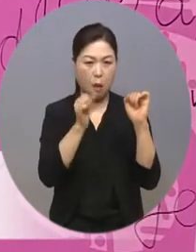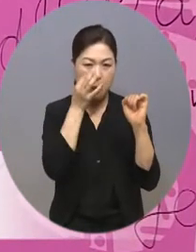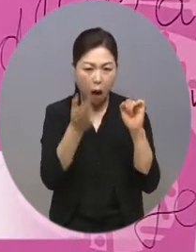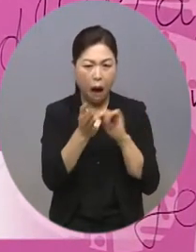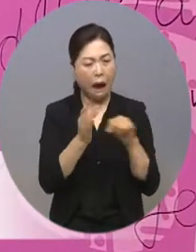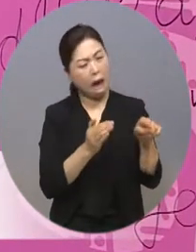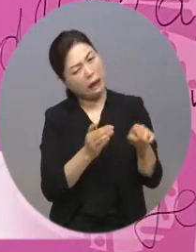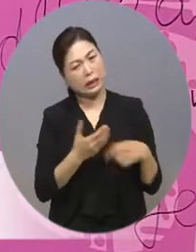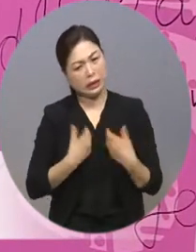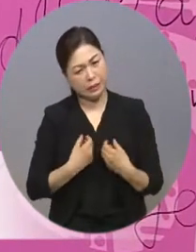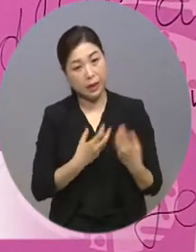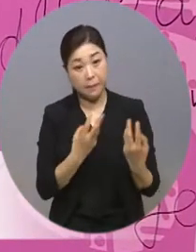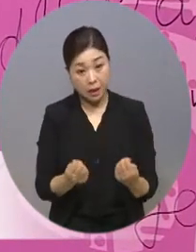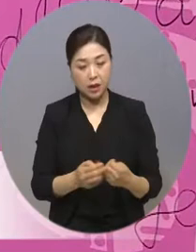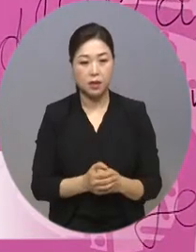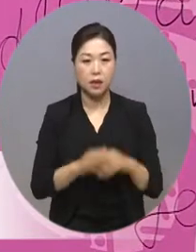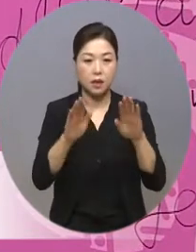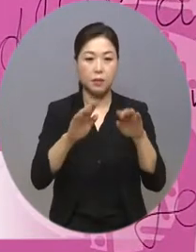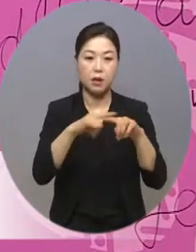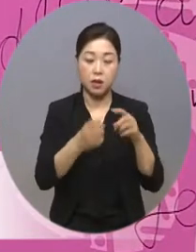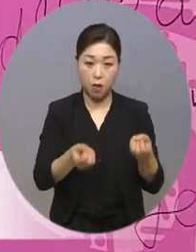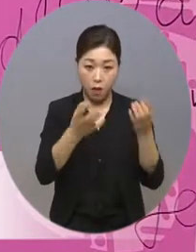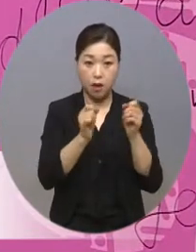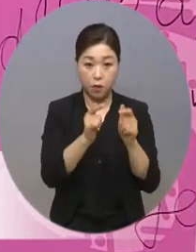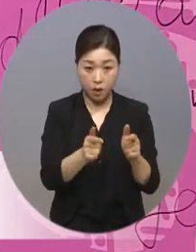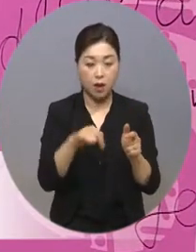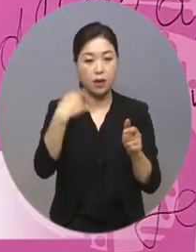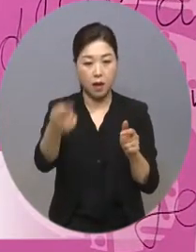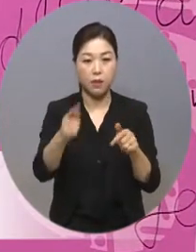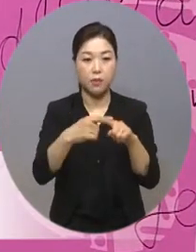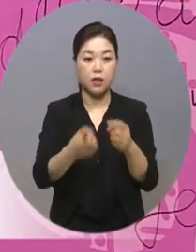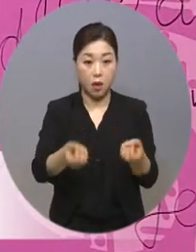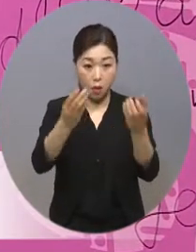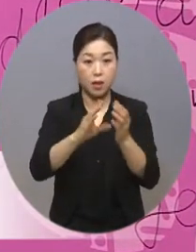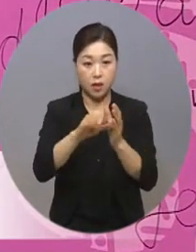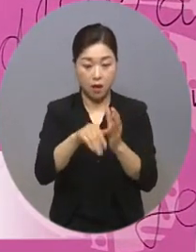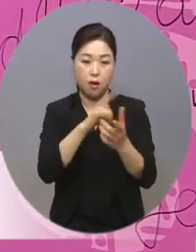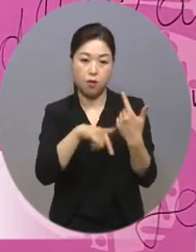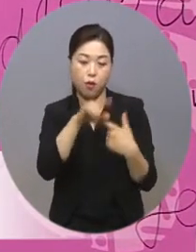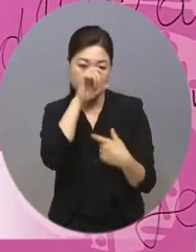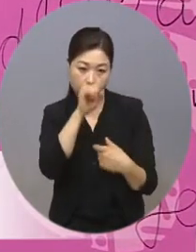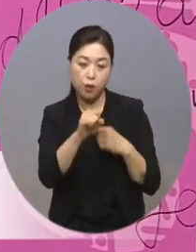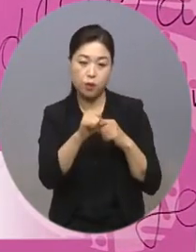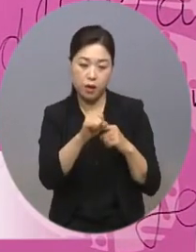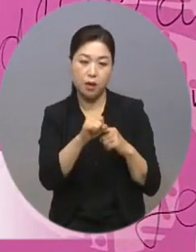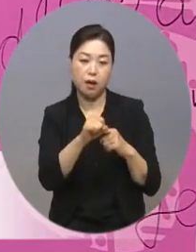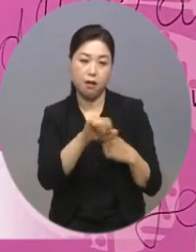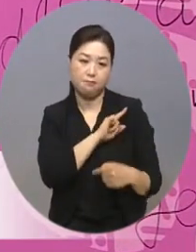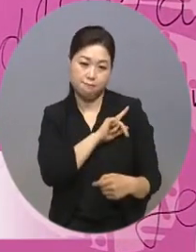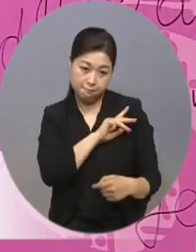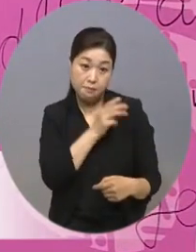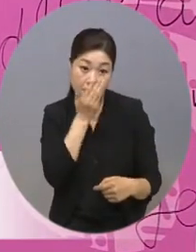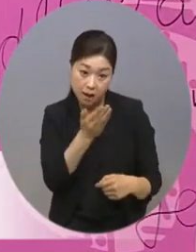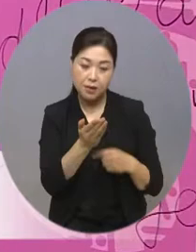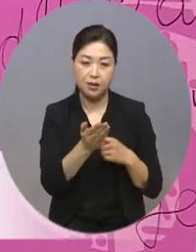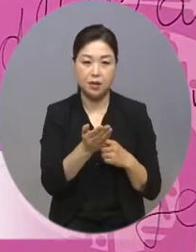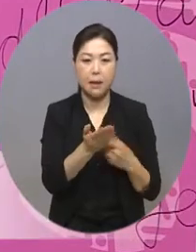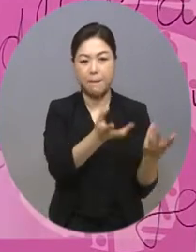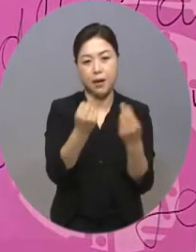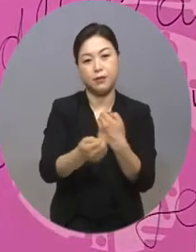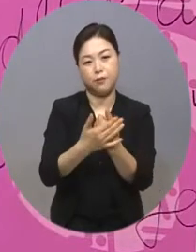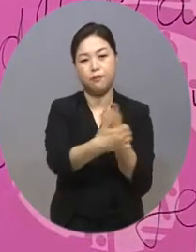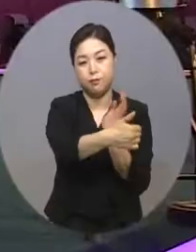안겨드렸는데 이번 대회를 발판 삼아서 다음 대회도 더 좋은 성적을 거둘 수 있도록 할 테니 많은 응원